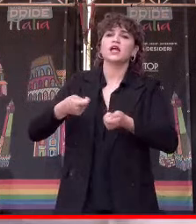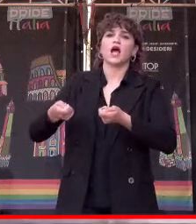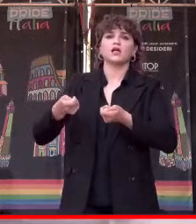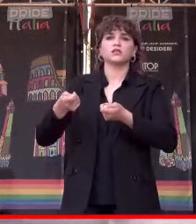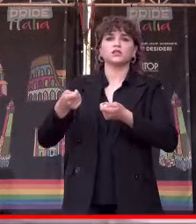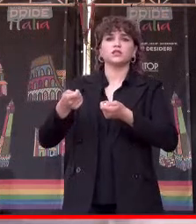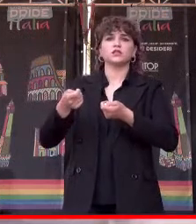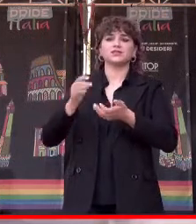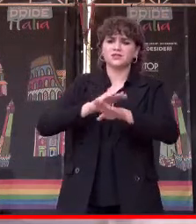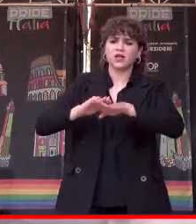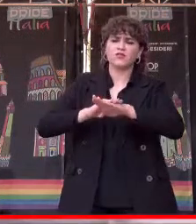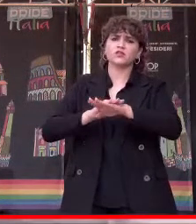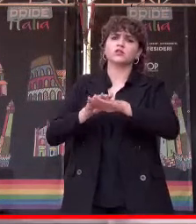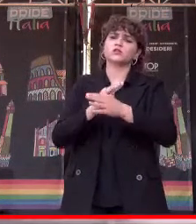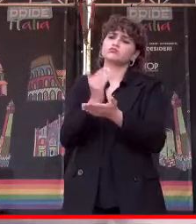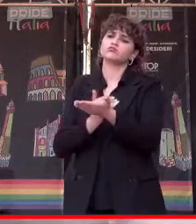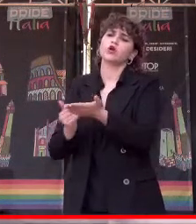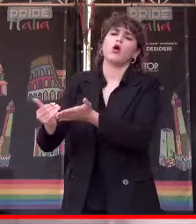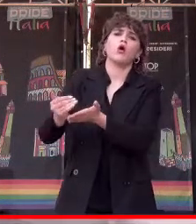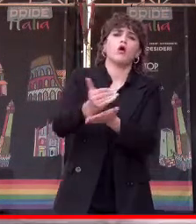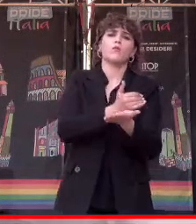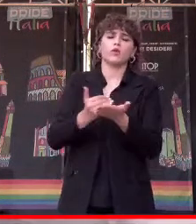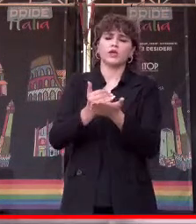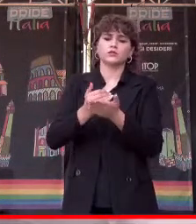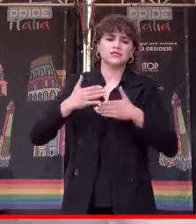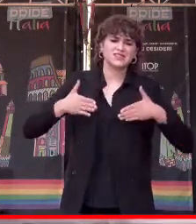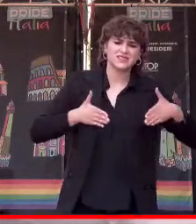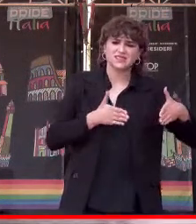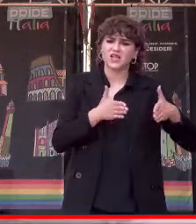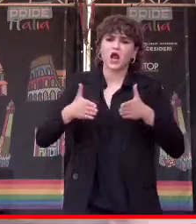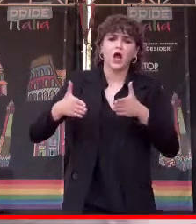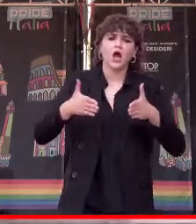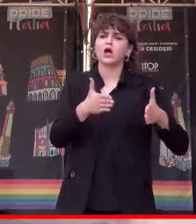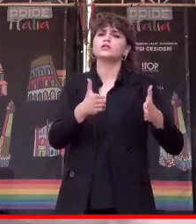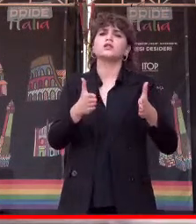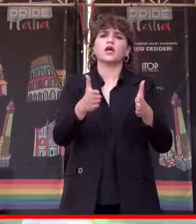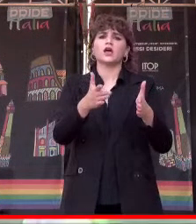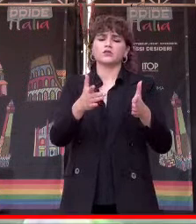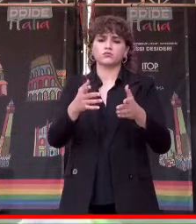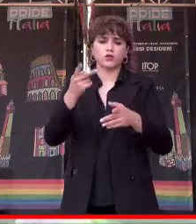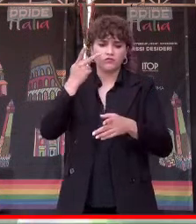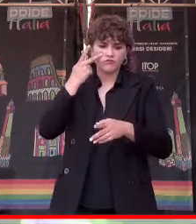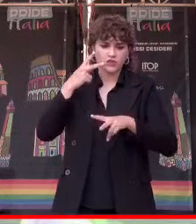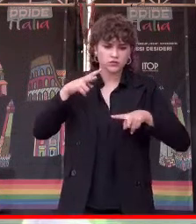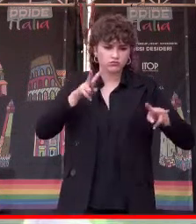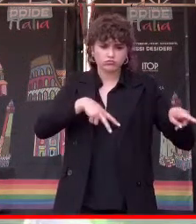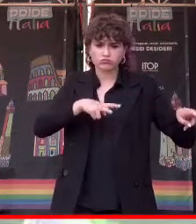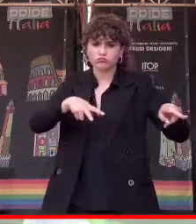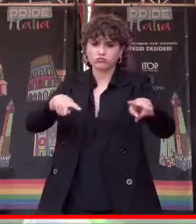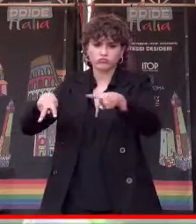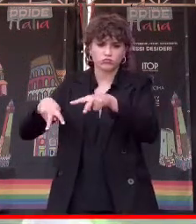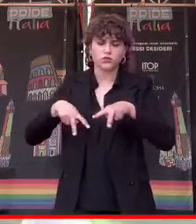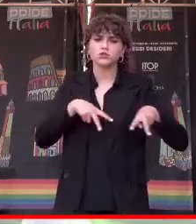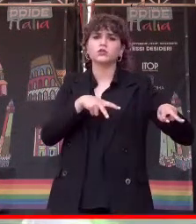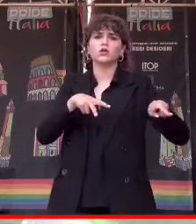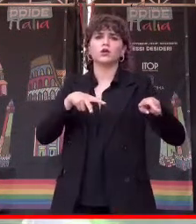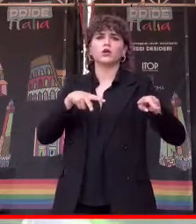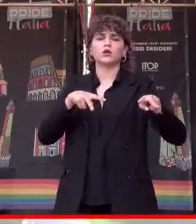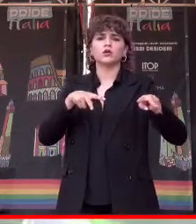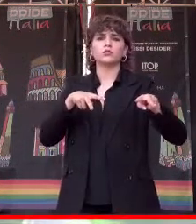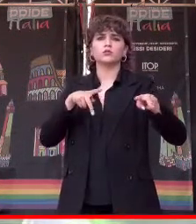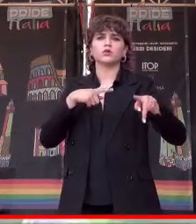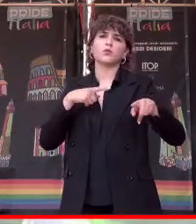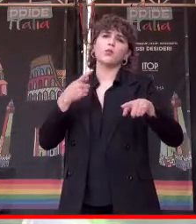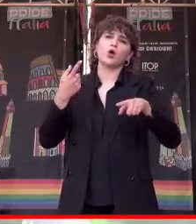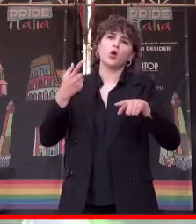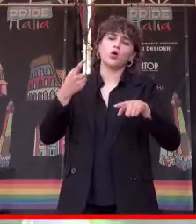e le connessioni tra essi, tutte le strade mappate, quindi trovati tutti i punti di rottura,